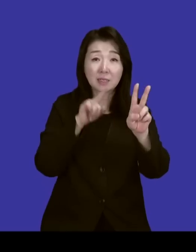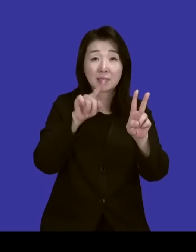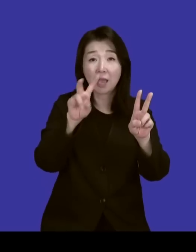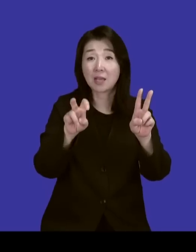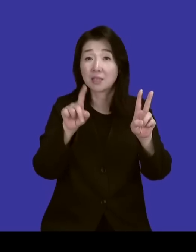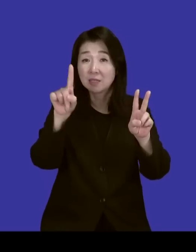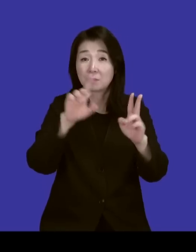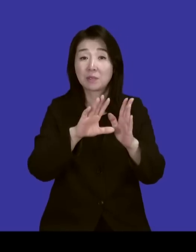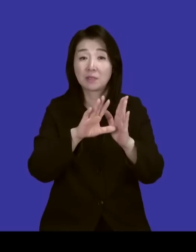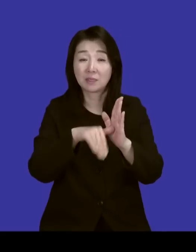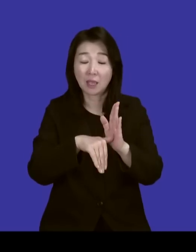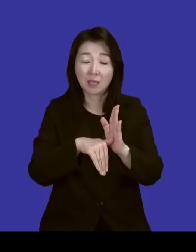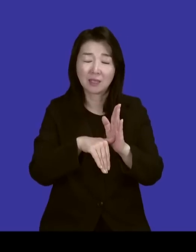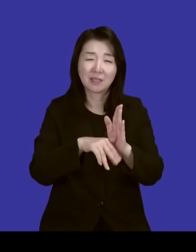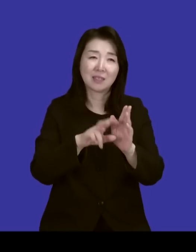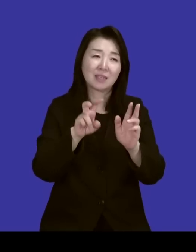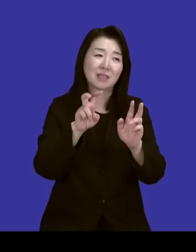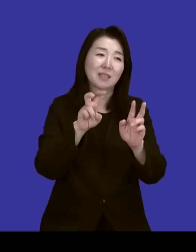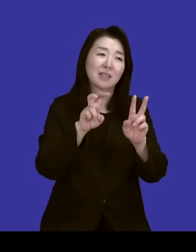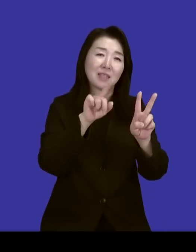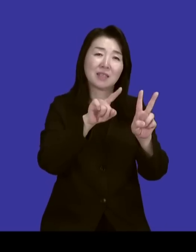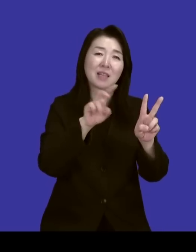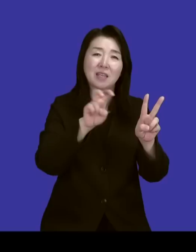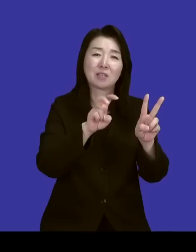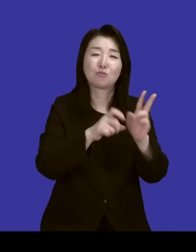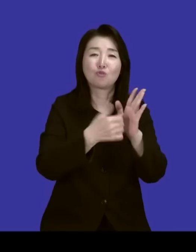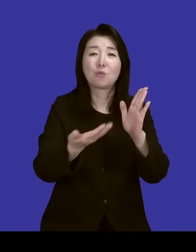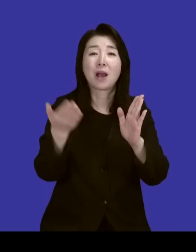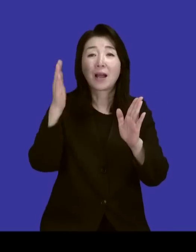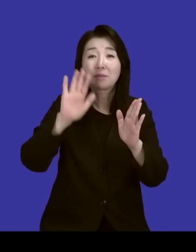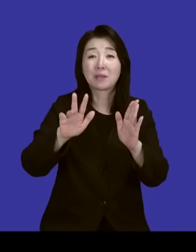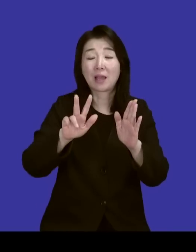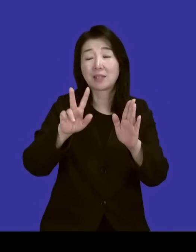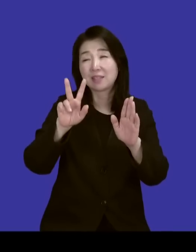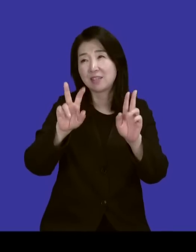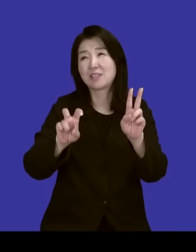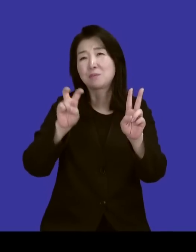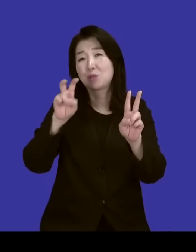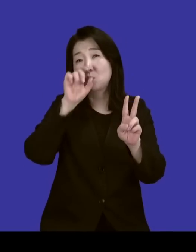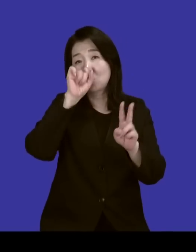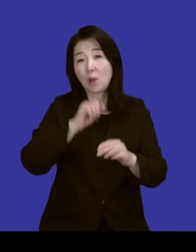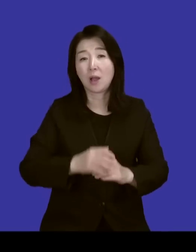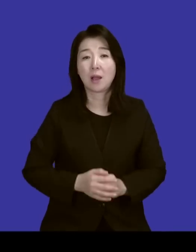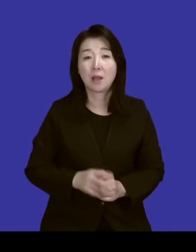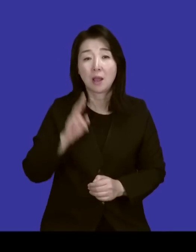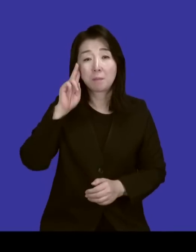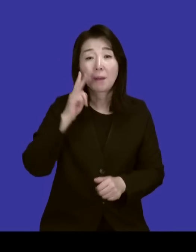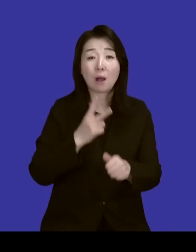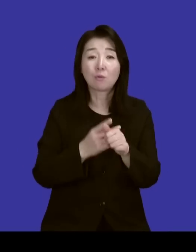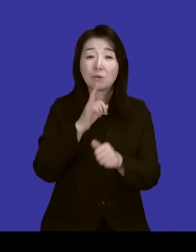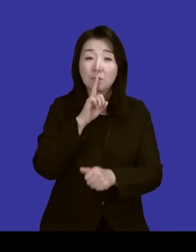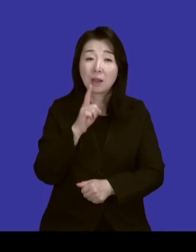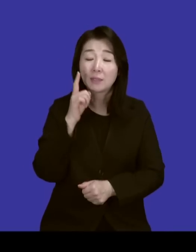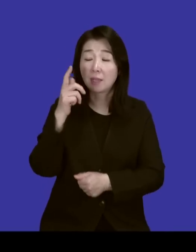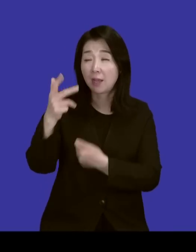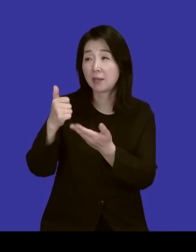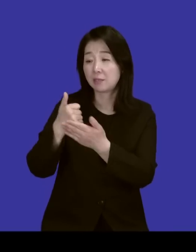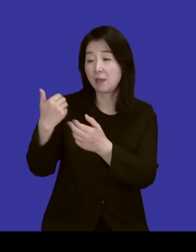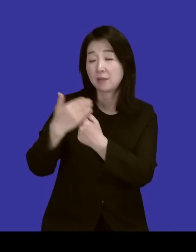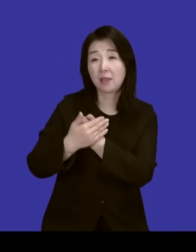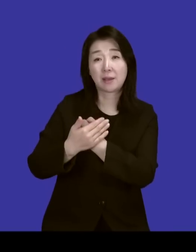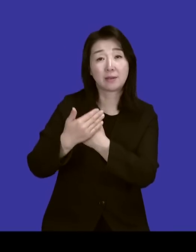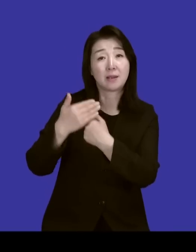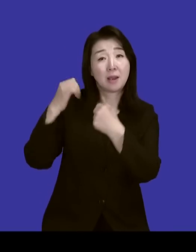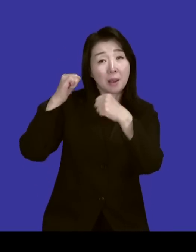예. 20절이 유명한데 저는 21절 예. 바울이 무슨 말을 하냐면 내가 하나님의 은혜를 패하지 아니하노니